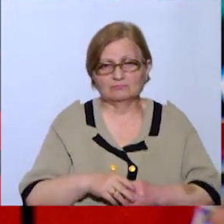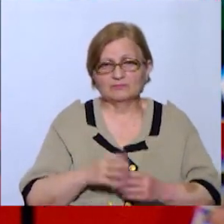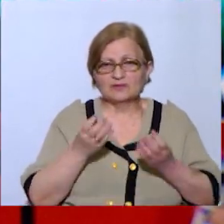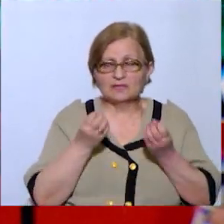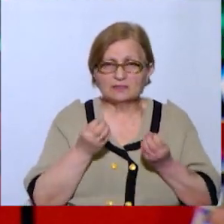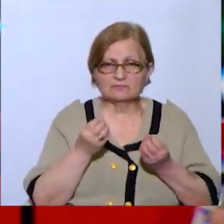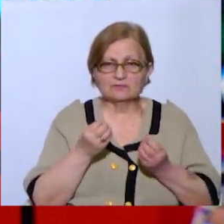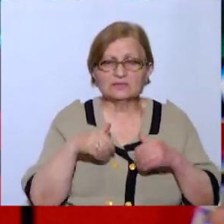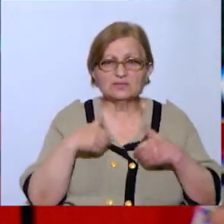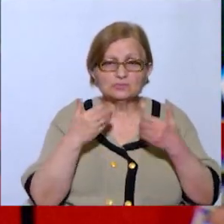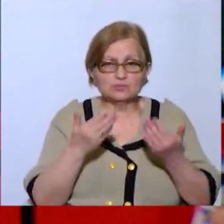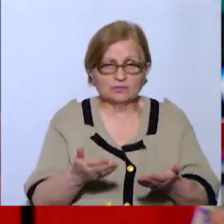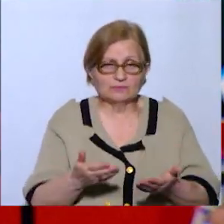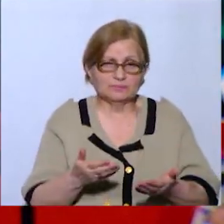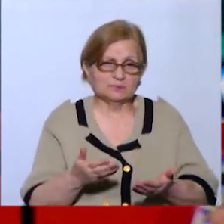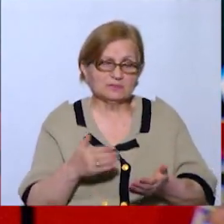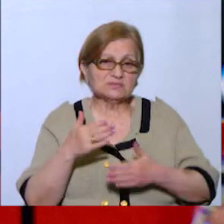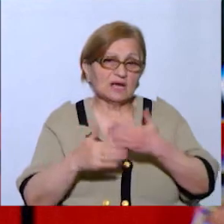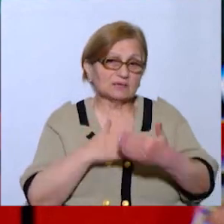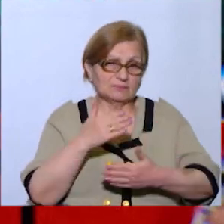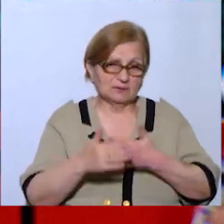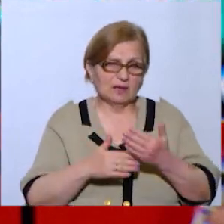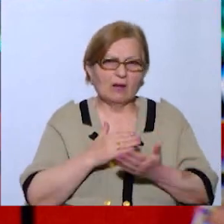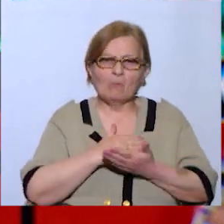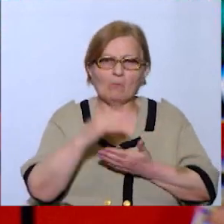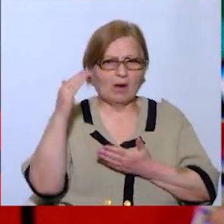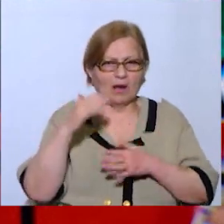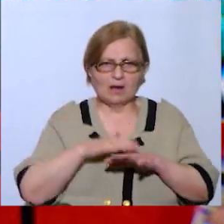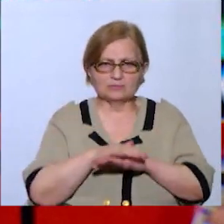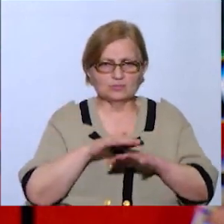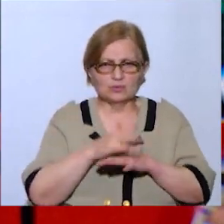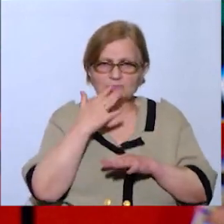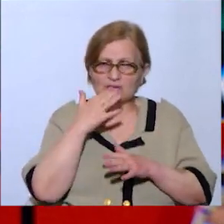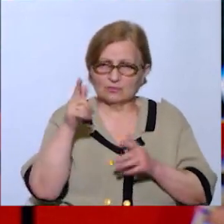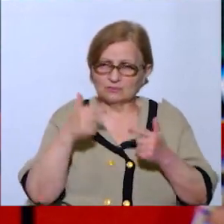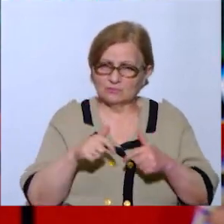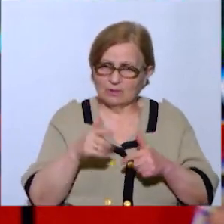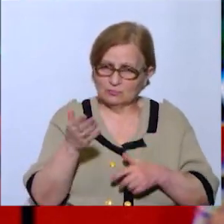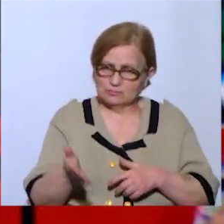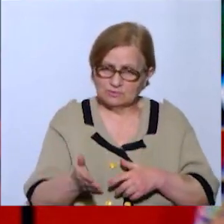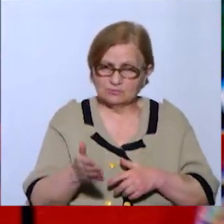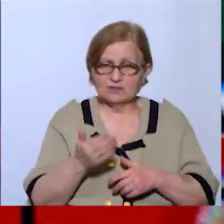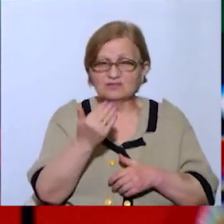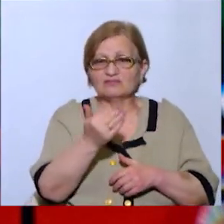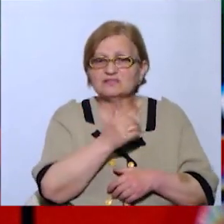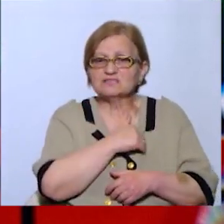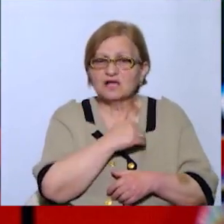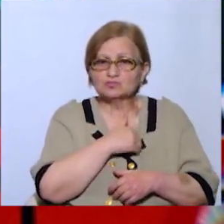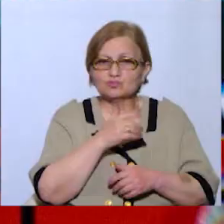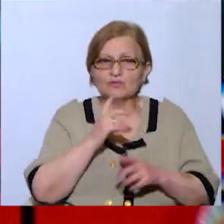კიდევ გისურვებთ წარმატებებს და მაღალქულებს ეროვნულ გამოცდებში, თქვენთვის სასურველ უმაღლეს